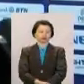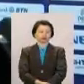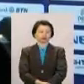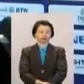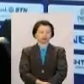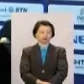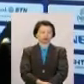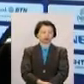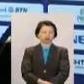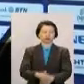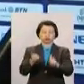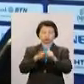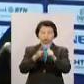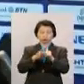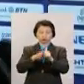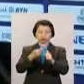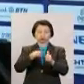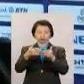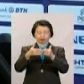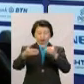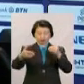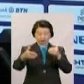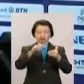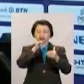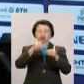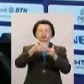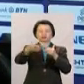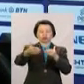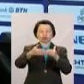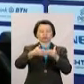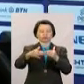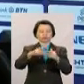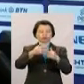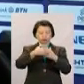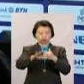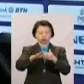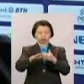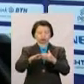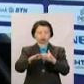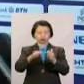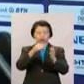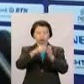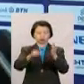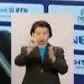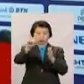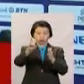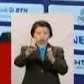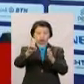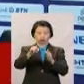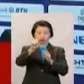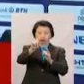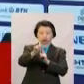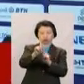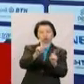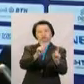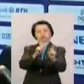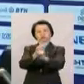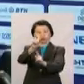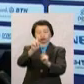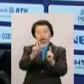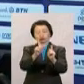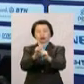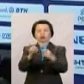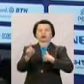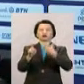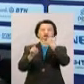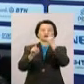Penanda pertama saya lead agak jauh. Saya rasa lepas penanda kedua saya melakukan kesilapan,